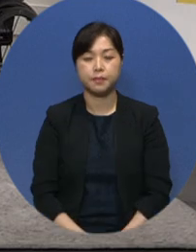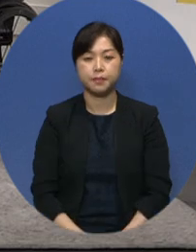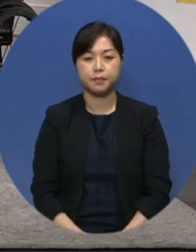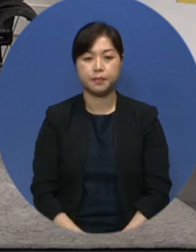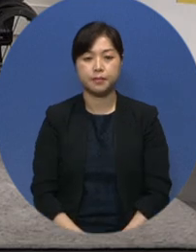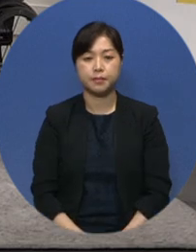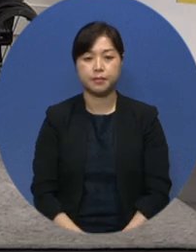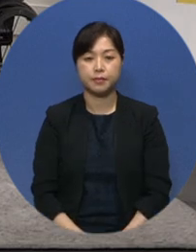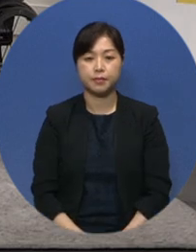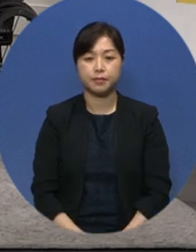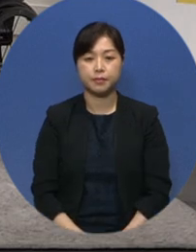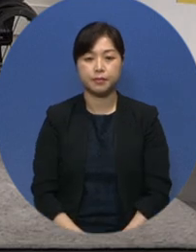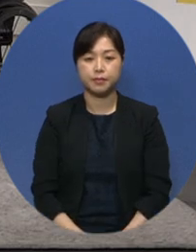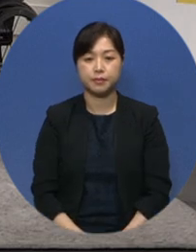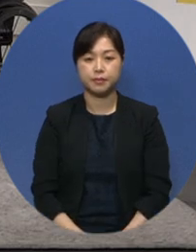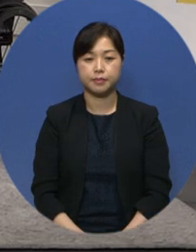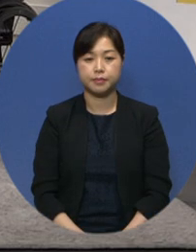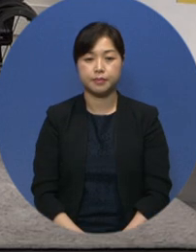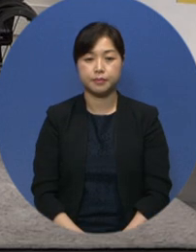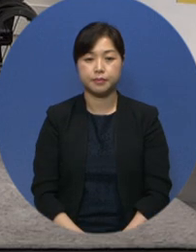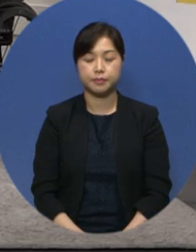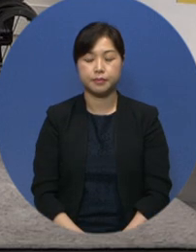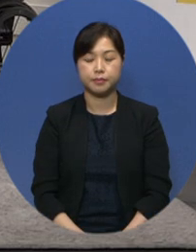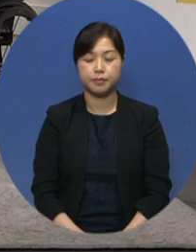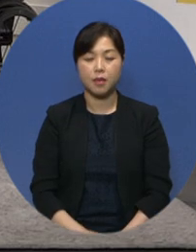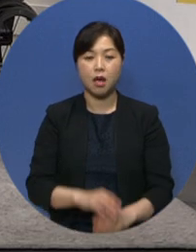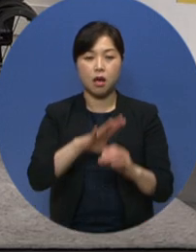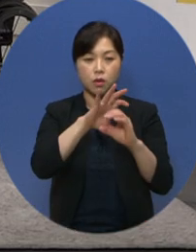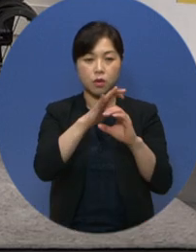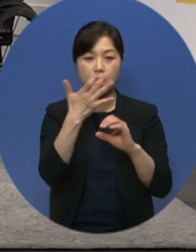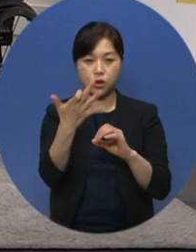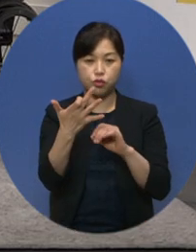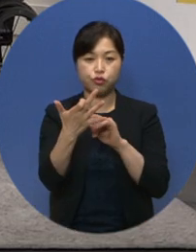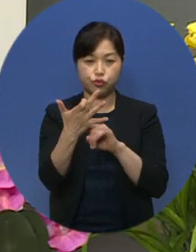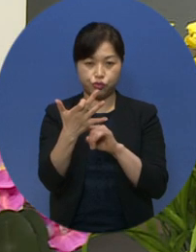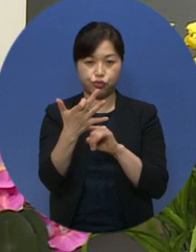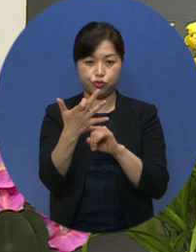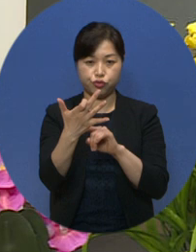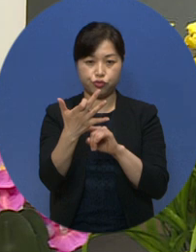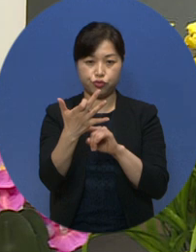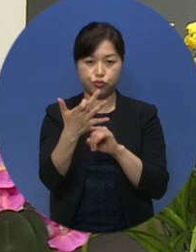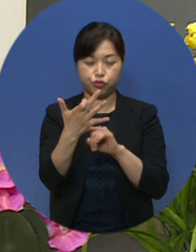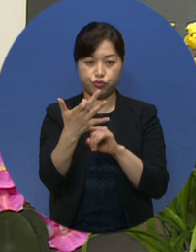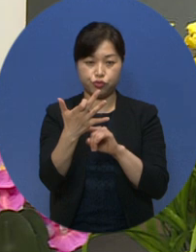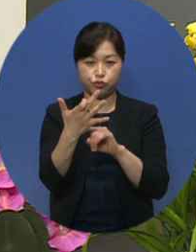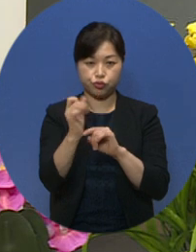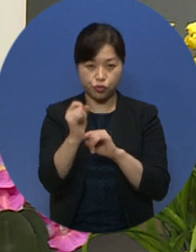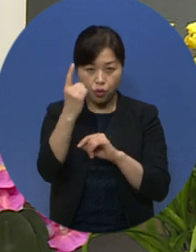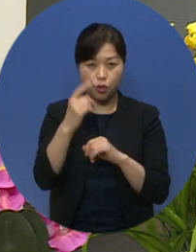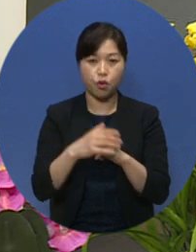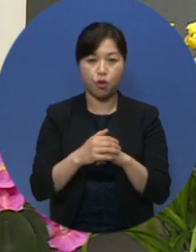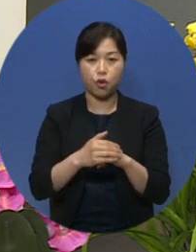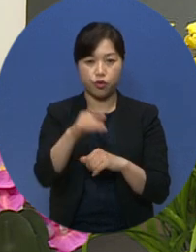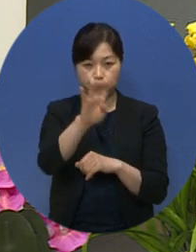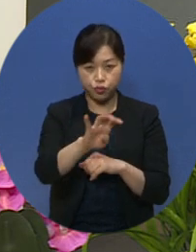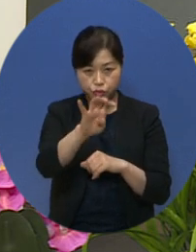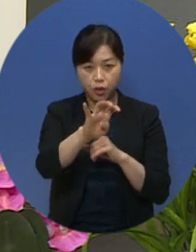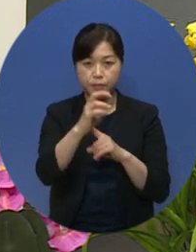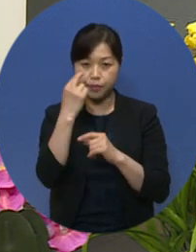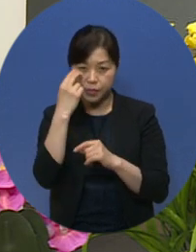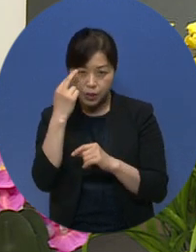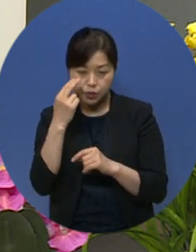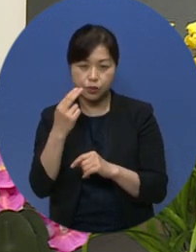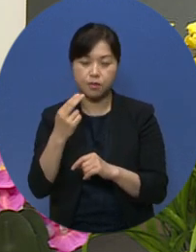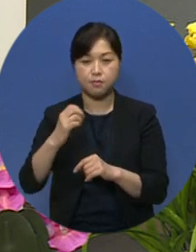에 사실 그 이 코로나 1구 사태를 계기로 해서 에 구라파 미국 강대국들